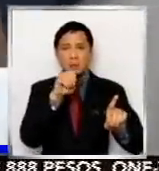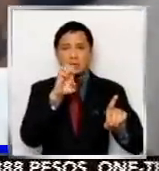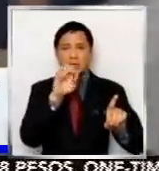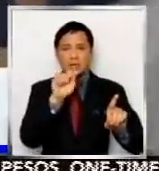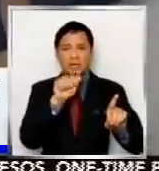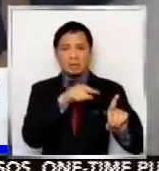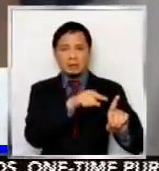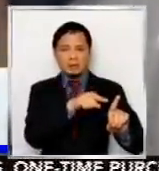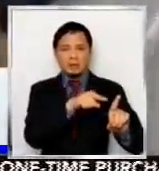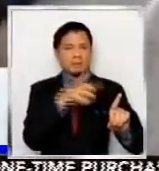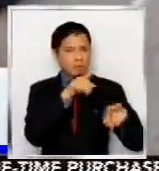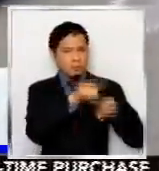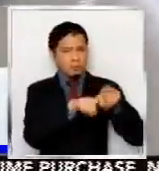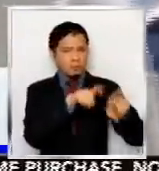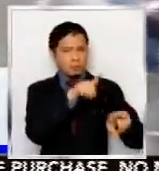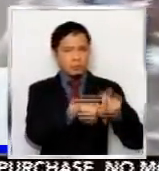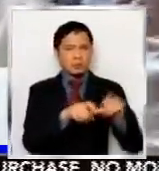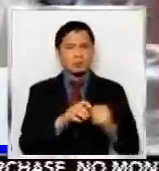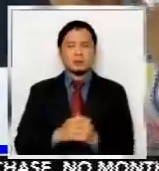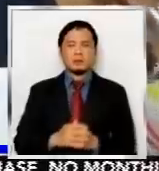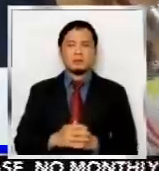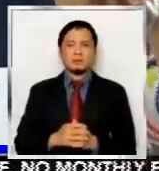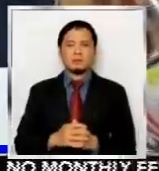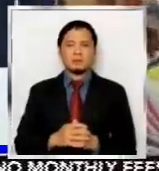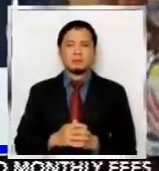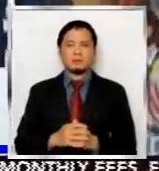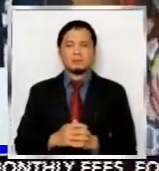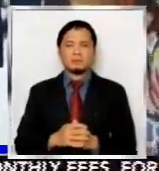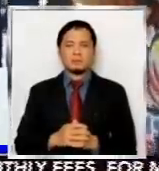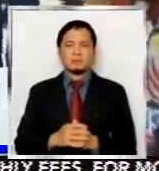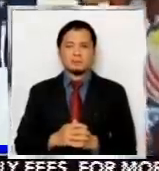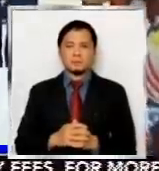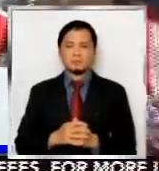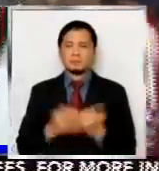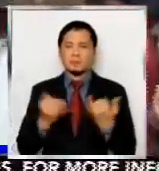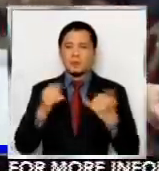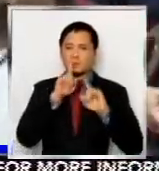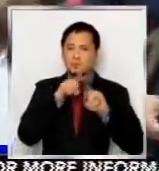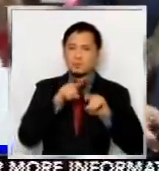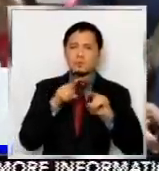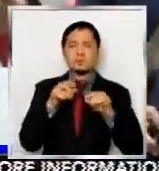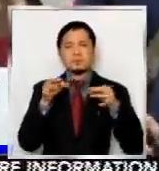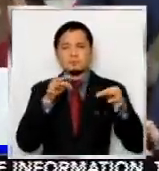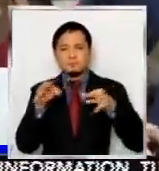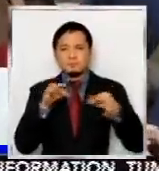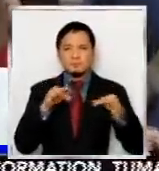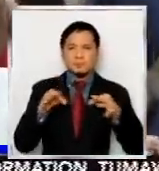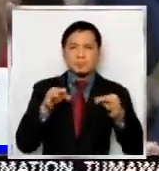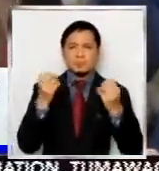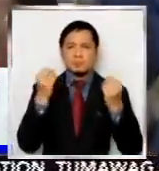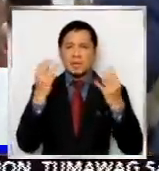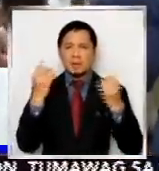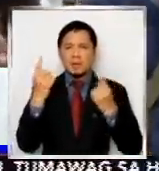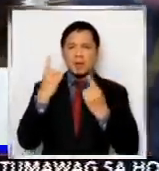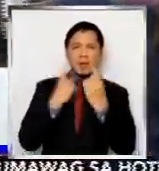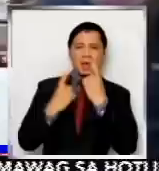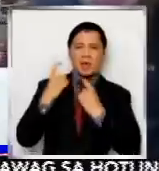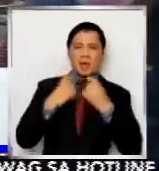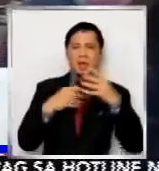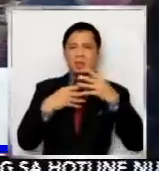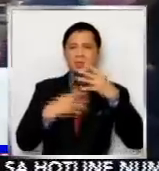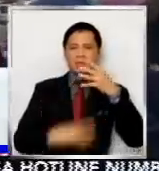magtanong? Saan po ba namin pwede itanong yung mga concern namin? Kasi po, napakarami po namin katanungan. Kasi kaya kami nagkakaganito, ipinaglalaban lang